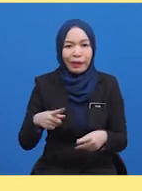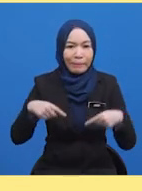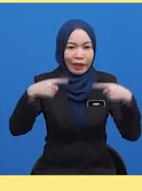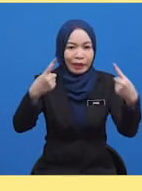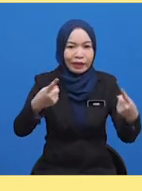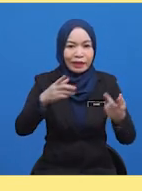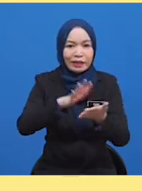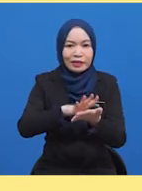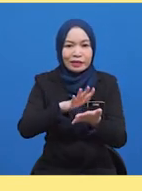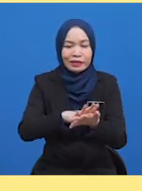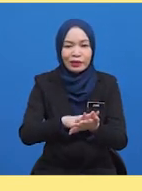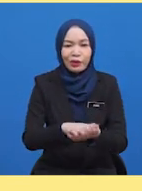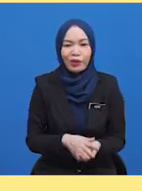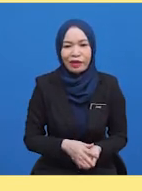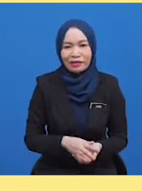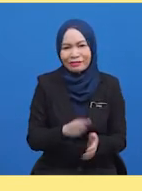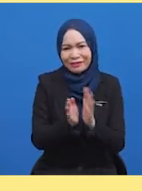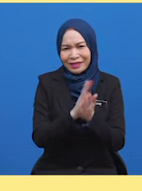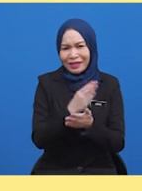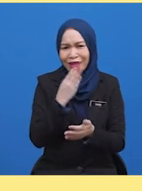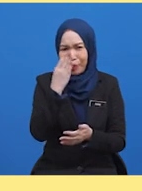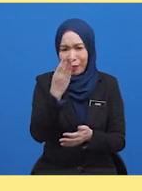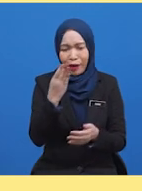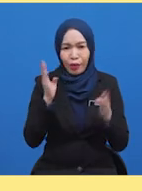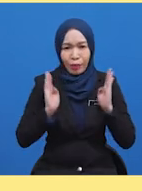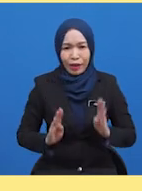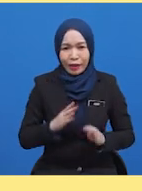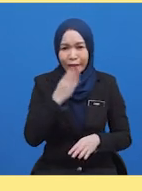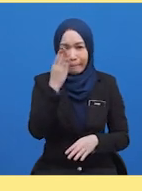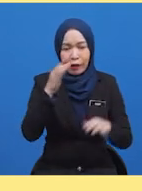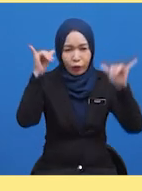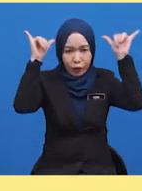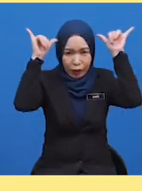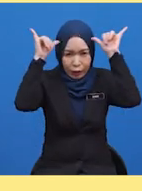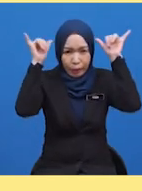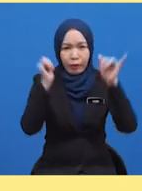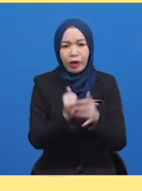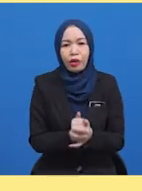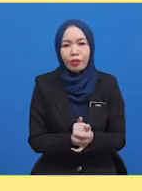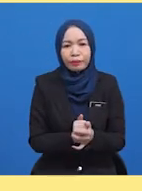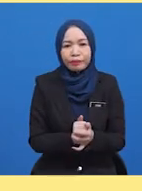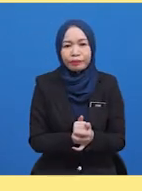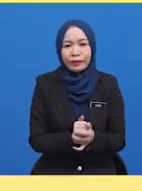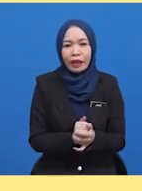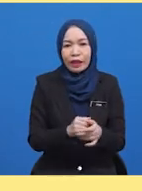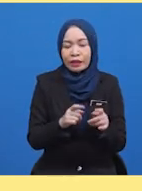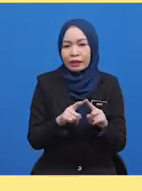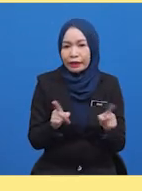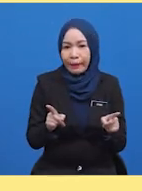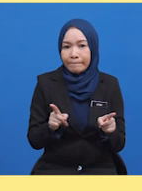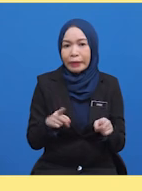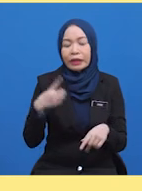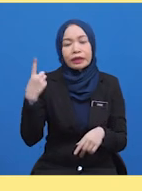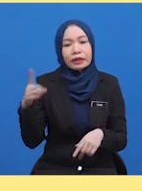berbau kerbau beruntung tekad untuk mencapai keputusan yang cemerlang dalam